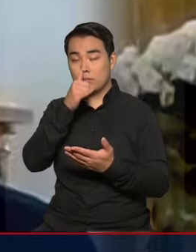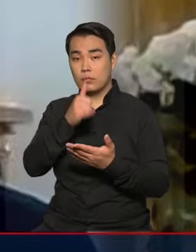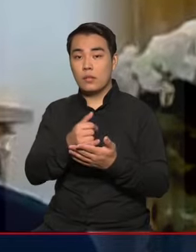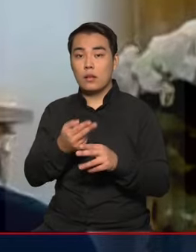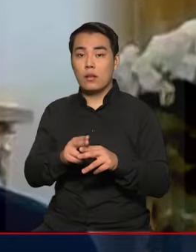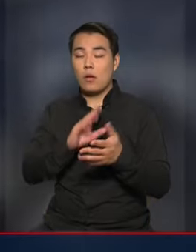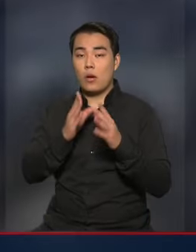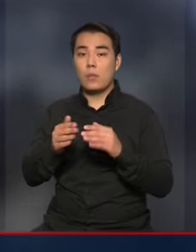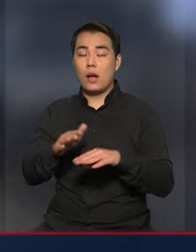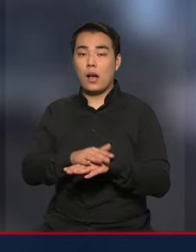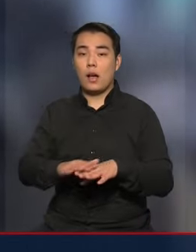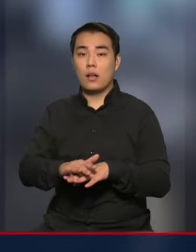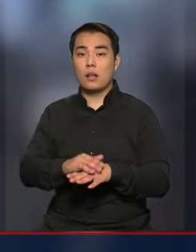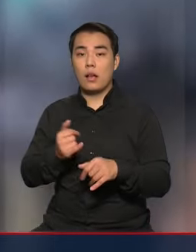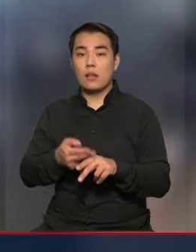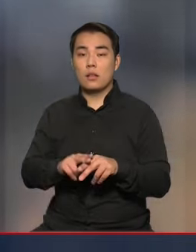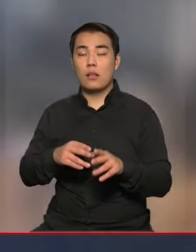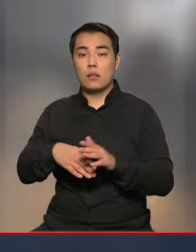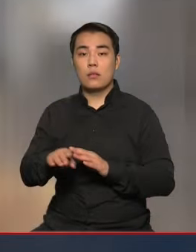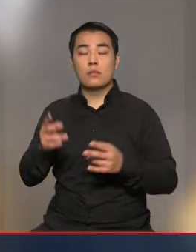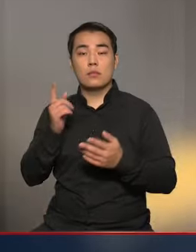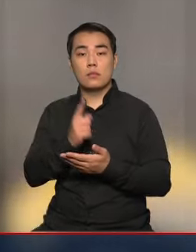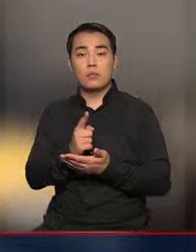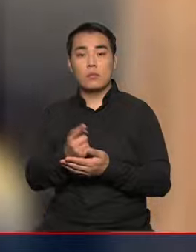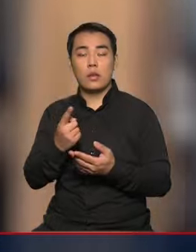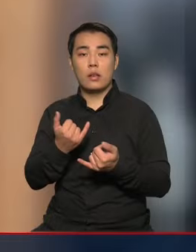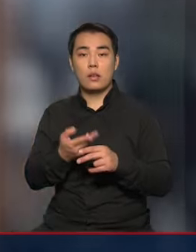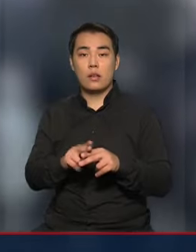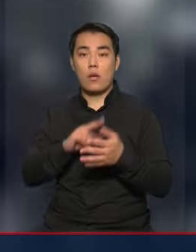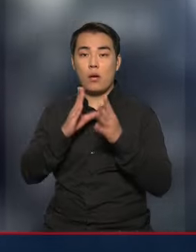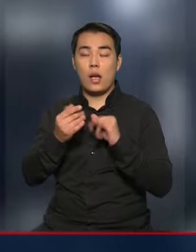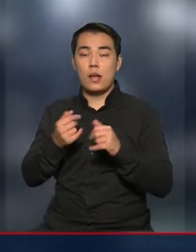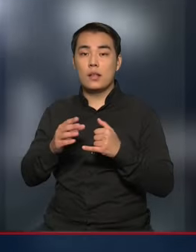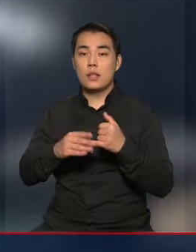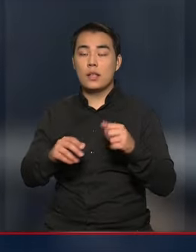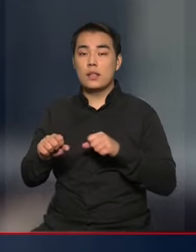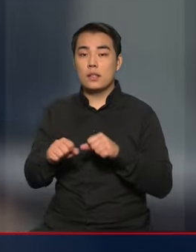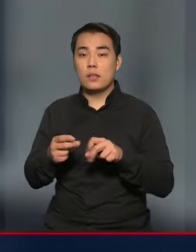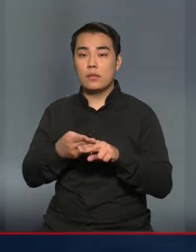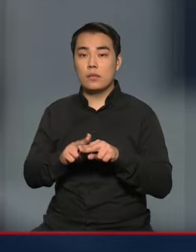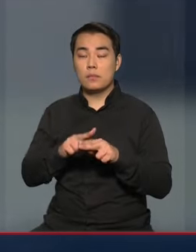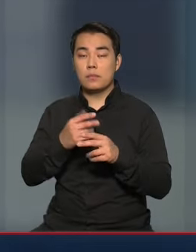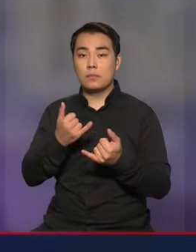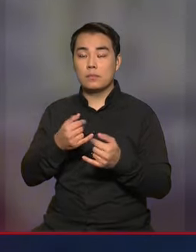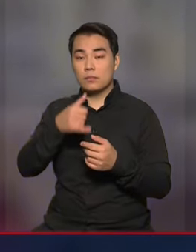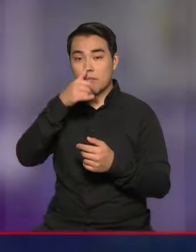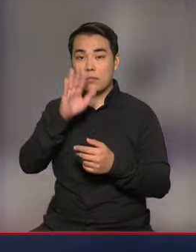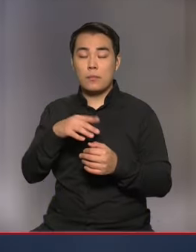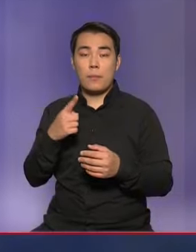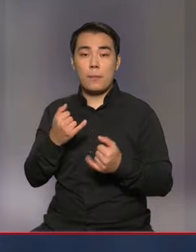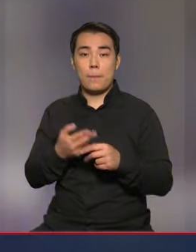Халықты түрліктірмеңіздер, үйден шығармаңыздер, үйткені бұдан үлкен жер сілкініс бұ жолы болмайды. Үйткені